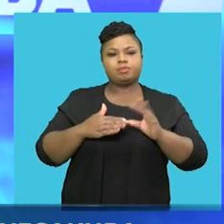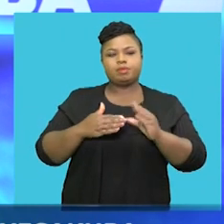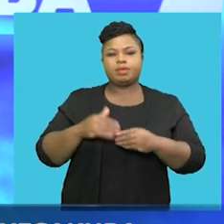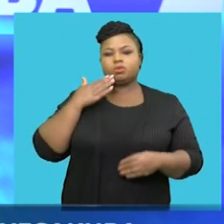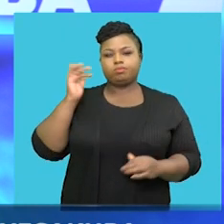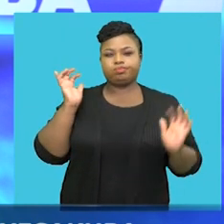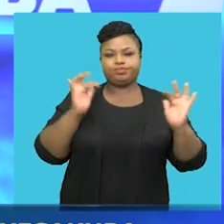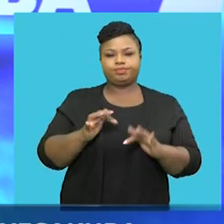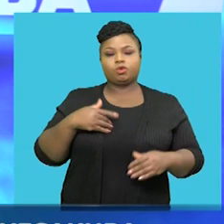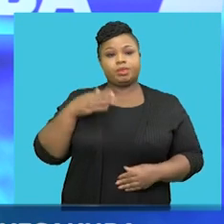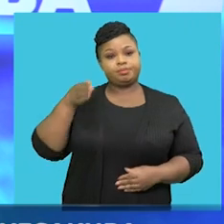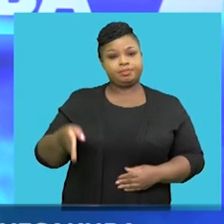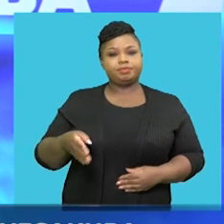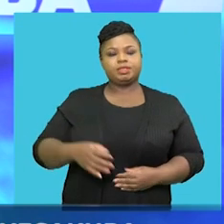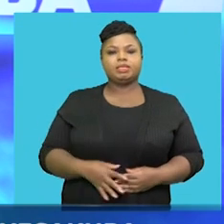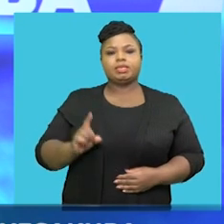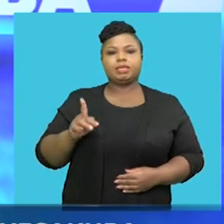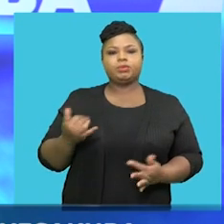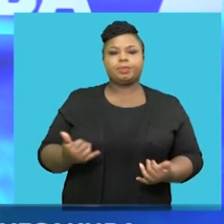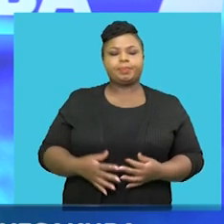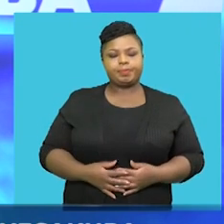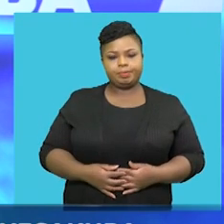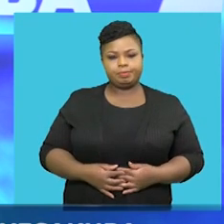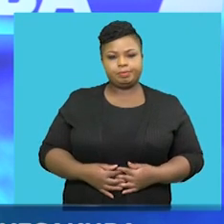ngokubanzi ngethuba iqhuba iphulo lakhe eDeep Kloof namhlanje.